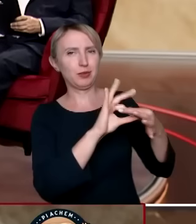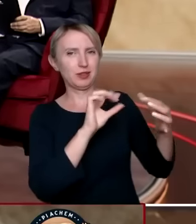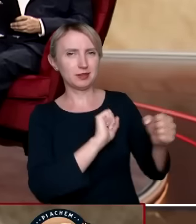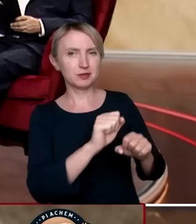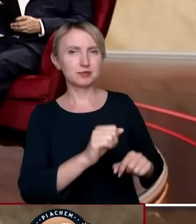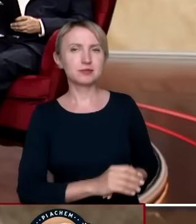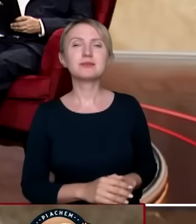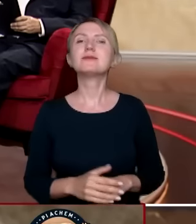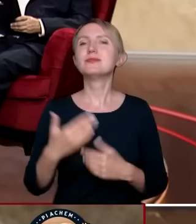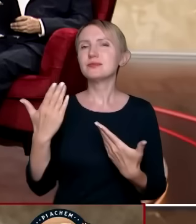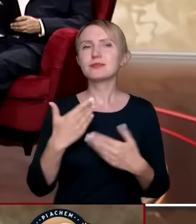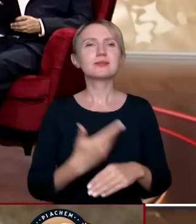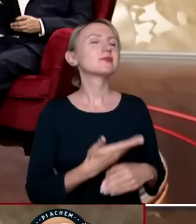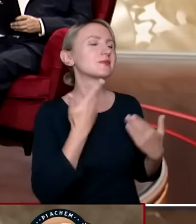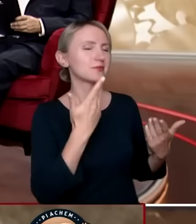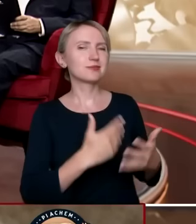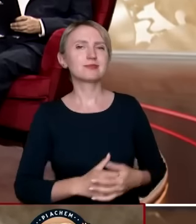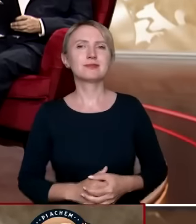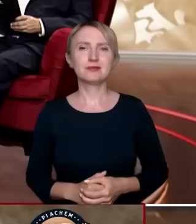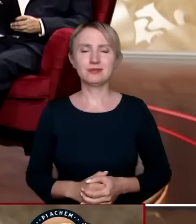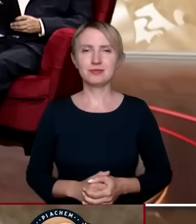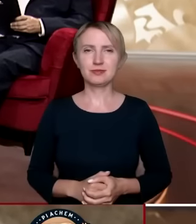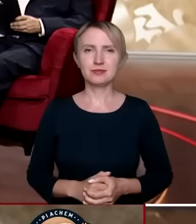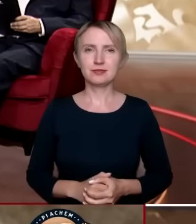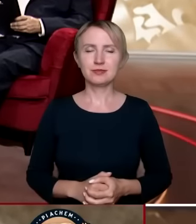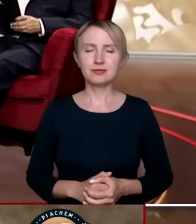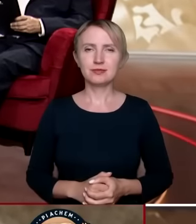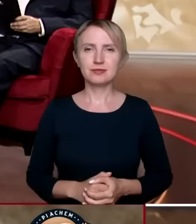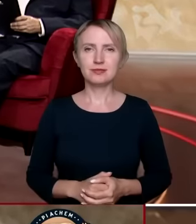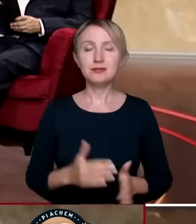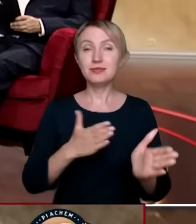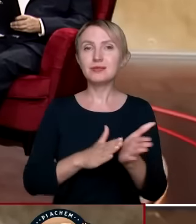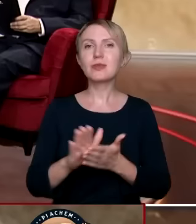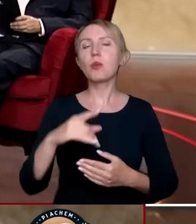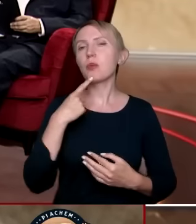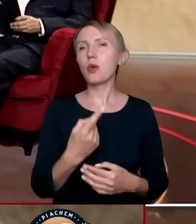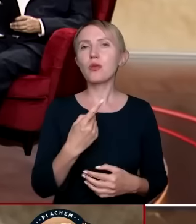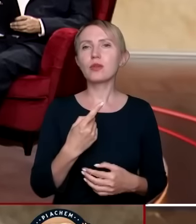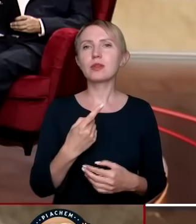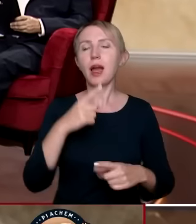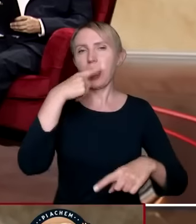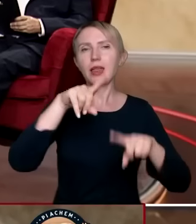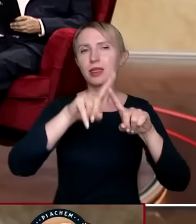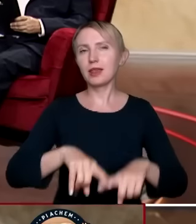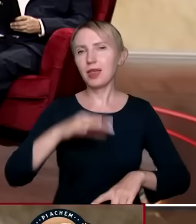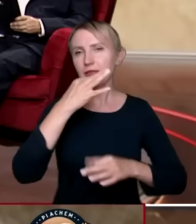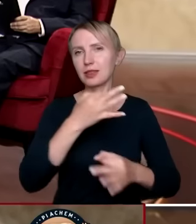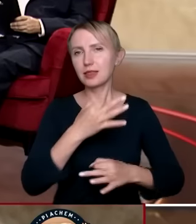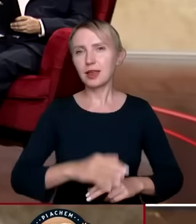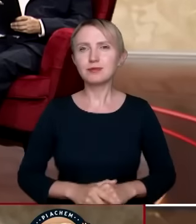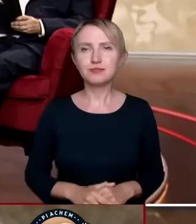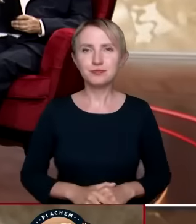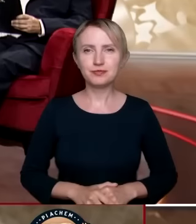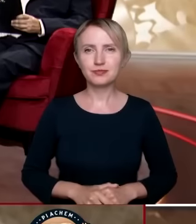Prorok. Witamy cię. No i rozpoczynamy tradycyjnie od ankiety. Adrianie. No